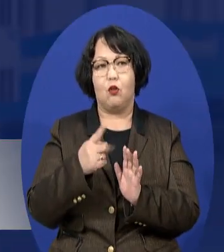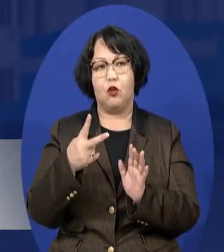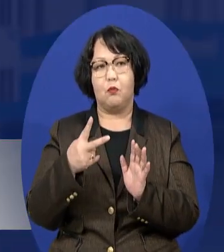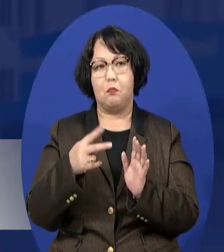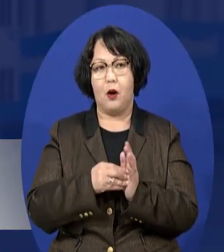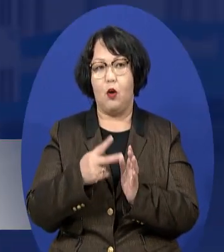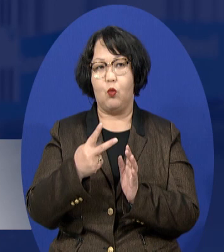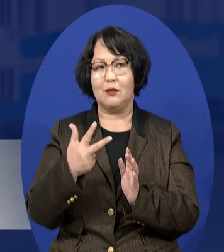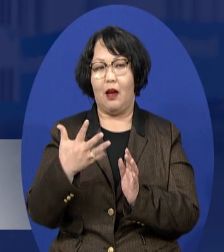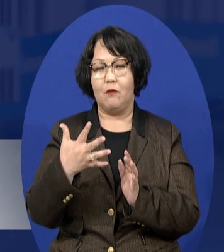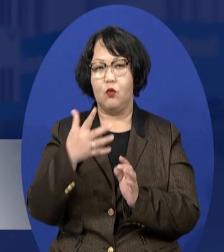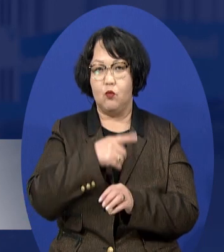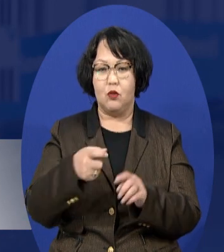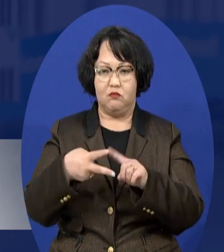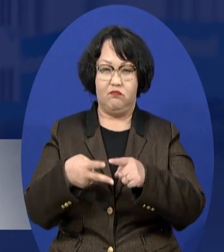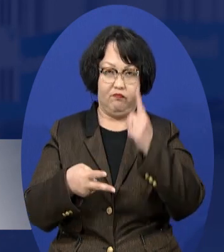1,912,235 иргэн эхний тун,